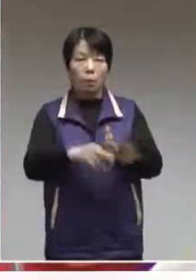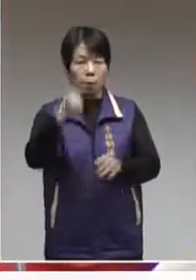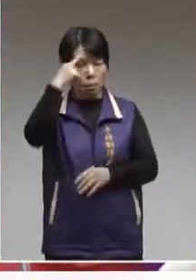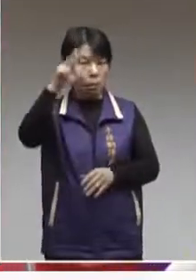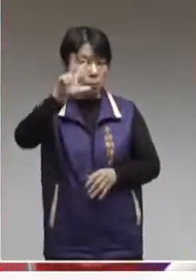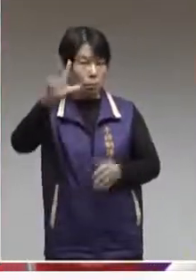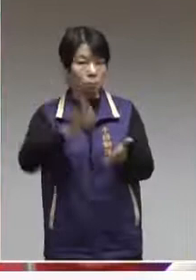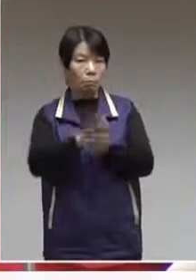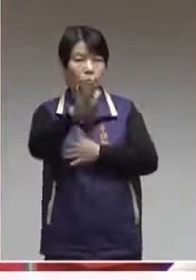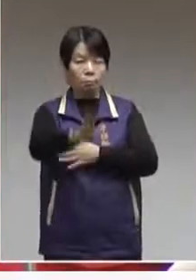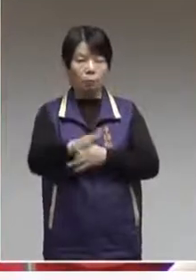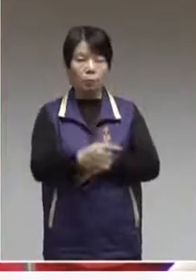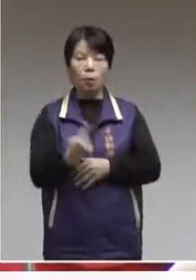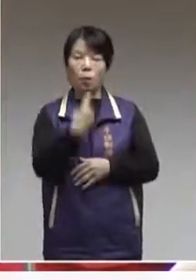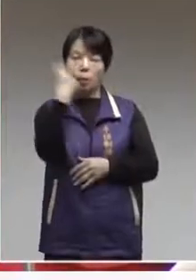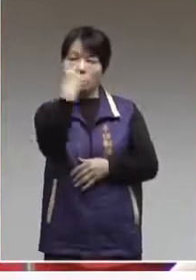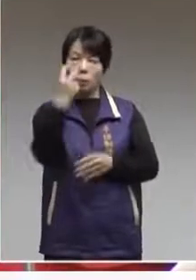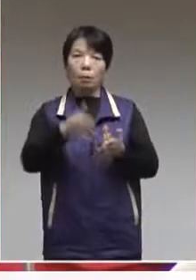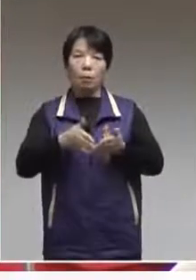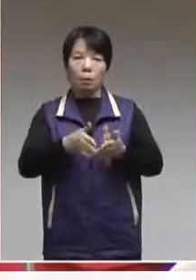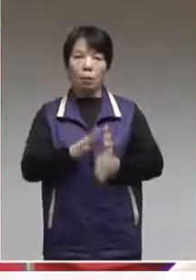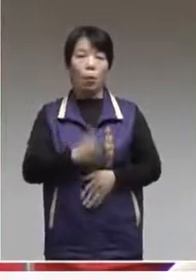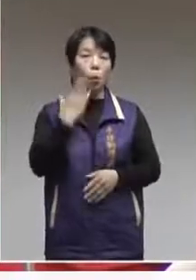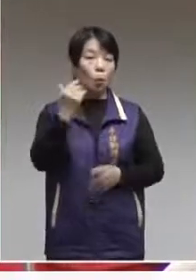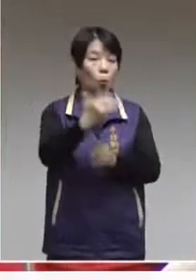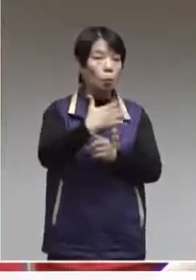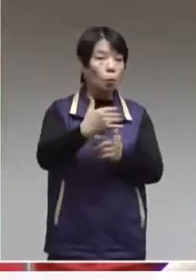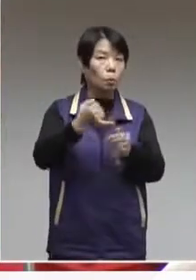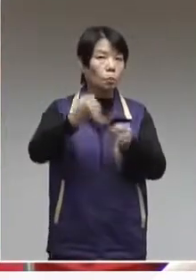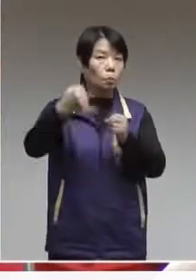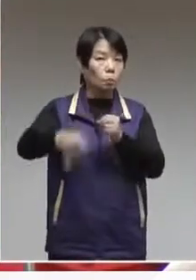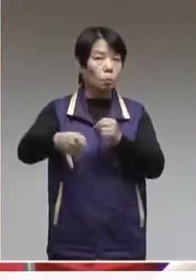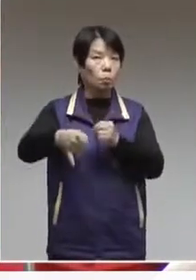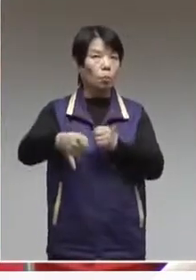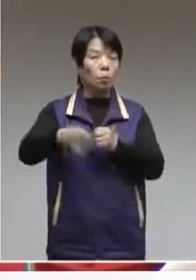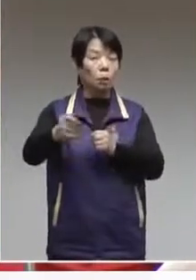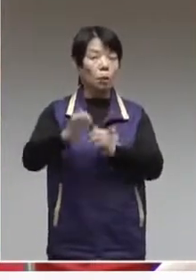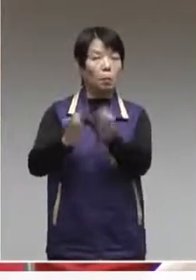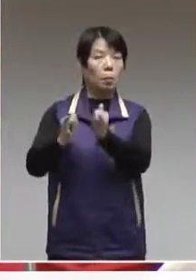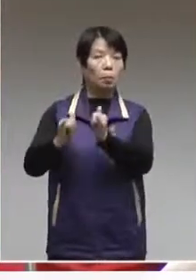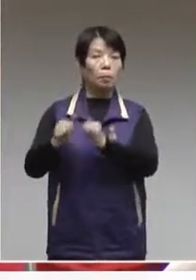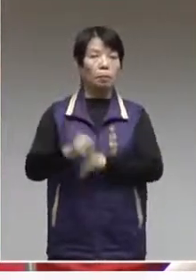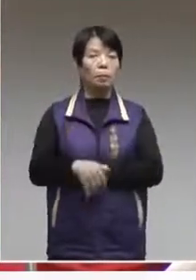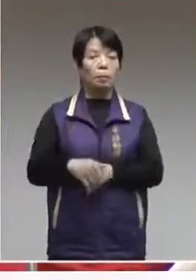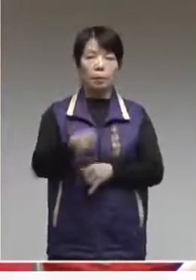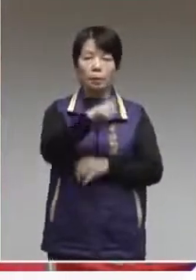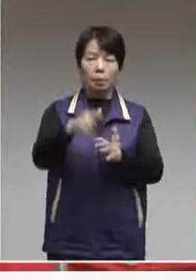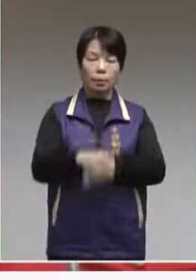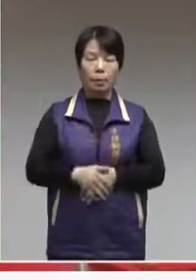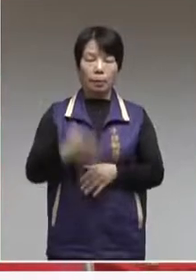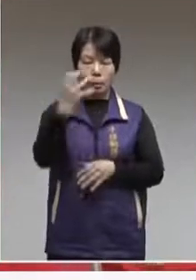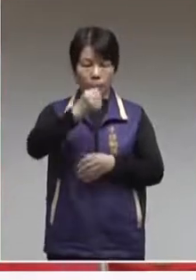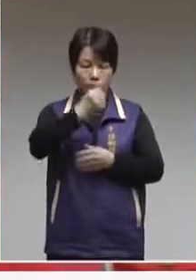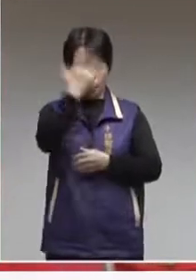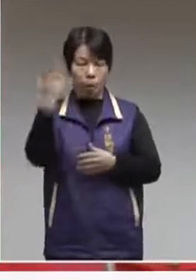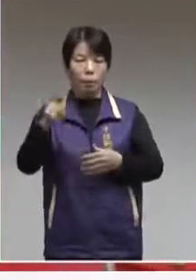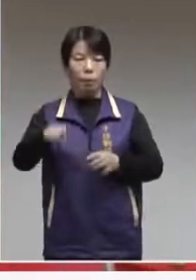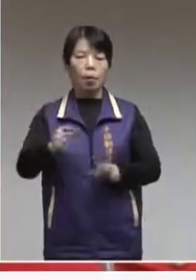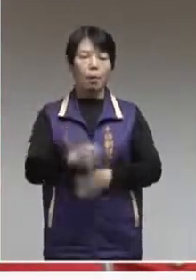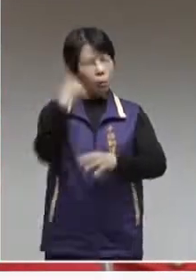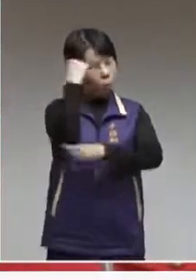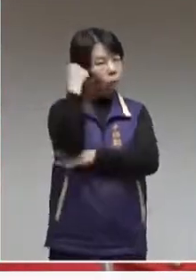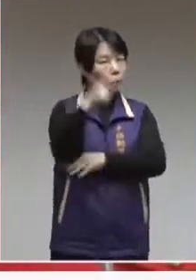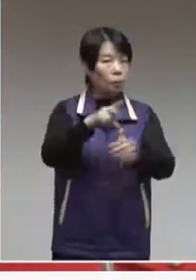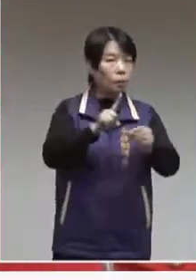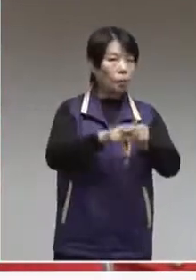好，那假如你是旗津的居民，咱的乡亲时代，住伫基澳啦、中